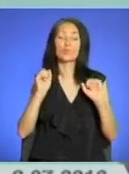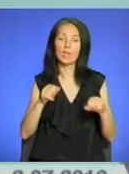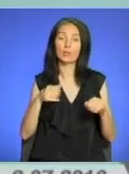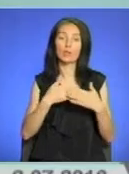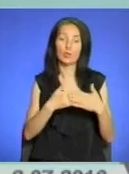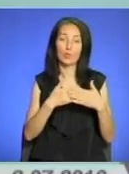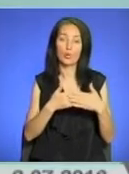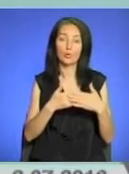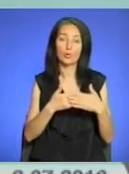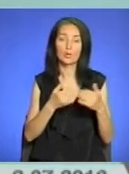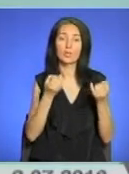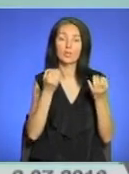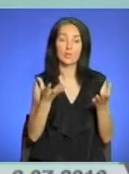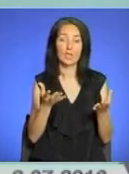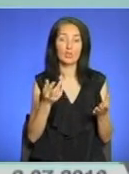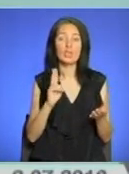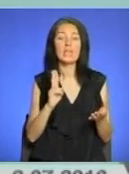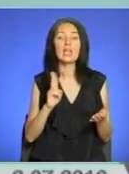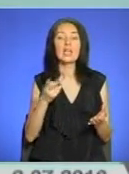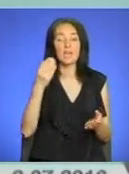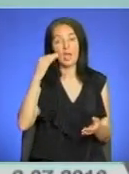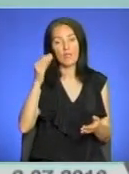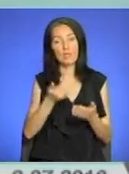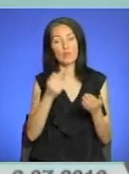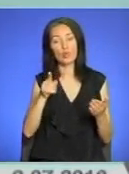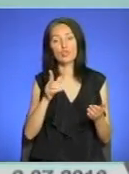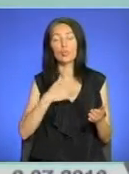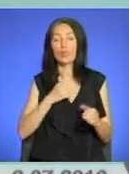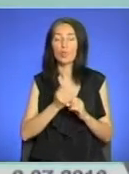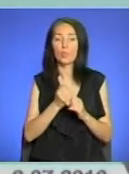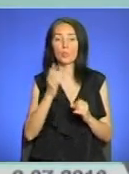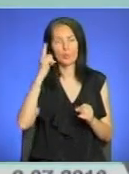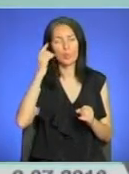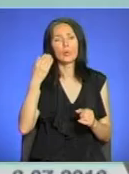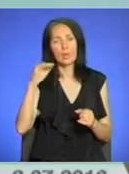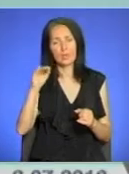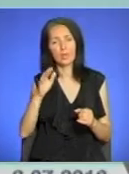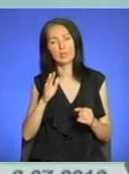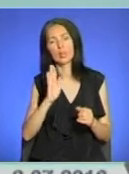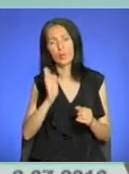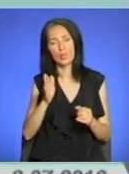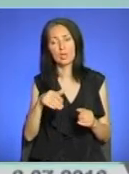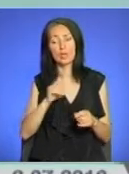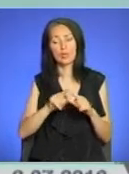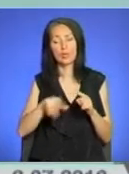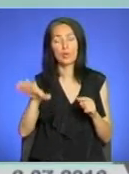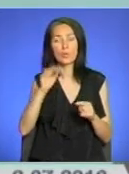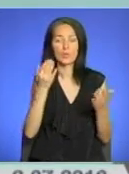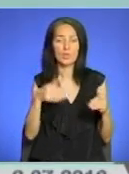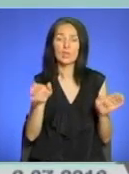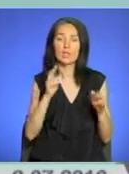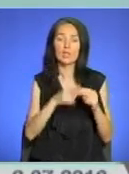громадою. Ну і, звичайно, який ефект від того, що ми робимо. Я думаю, що ефект буде. Скоро всі вже закінчаться